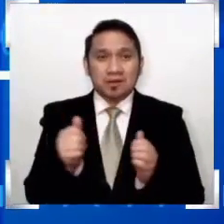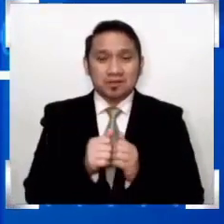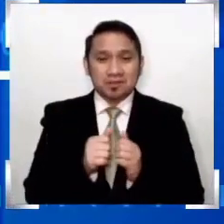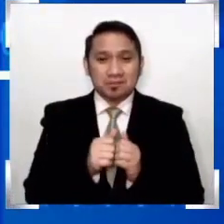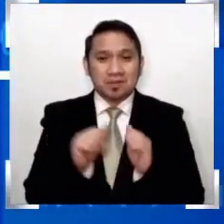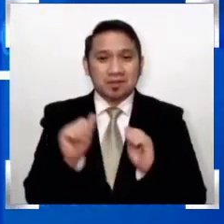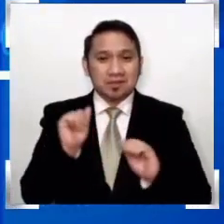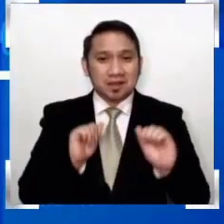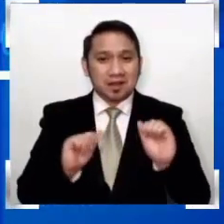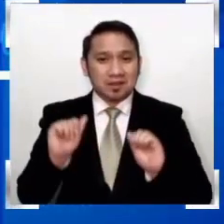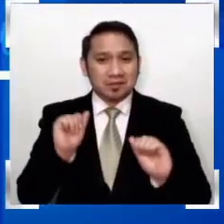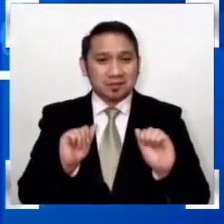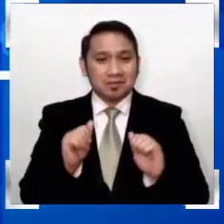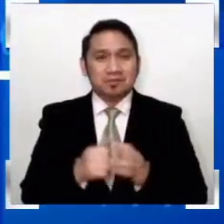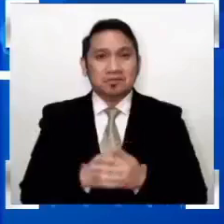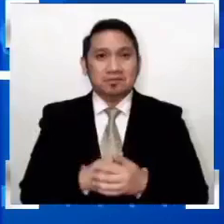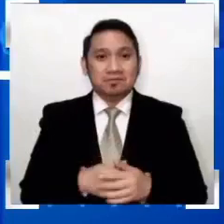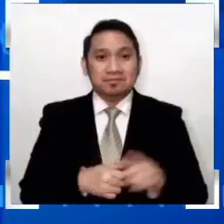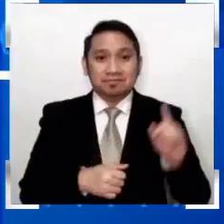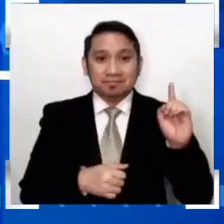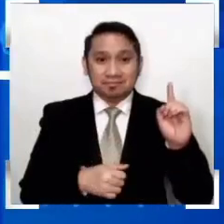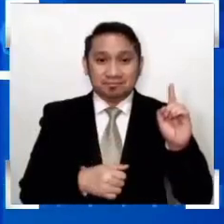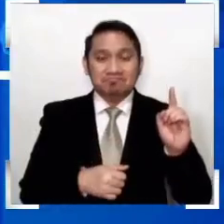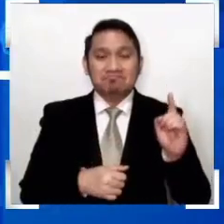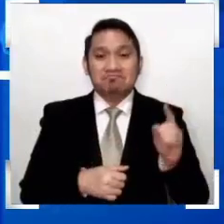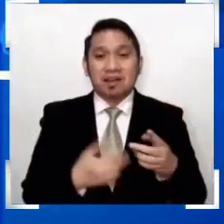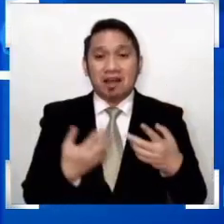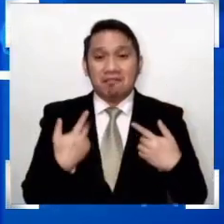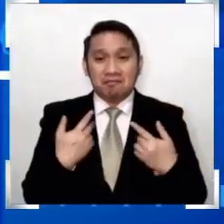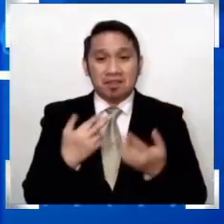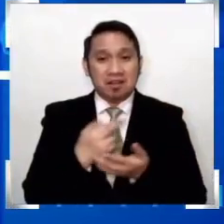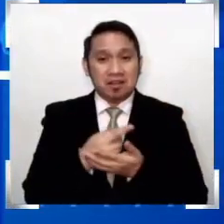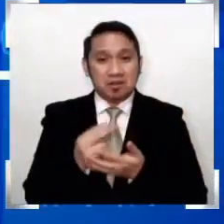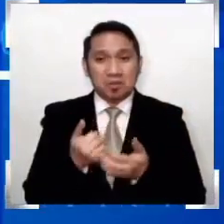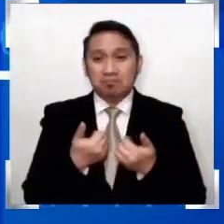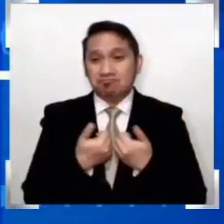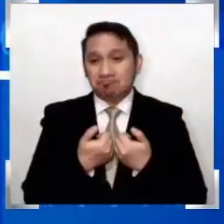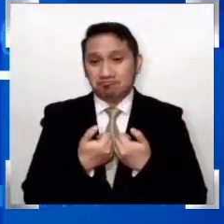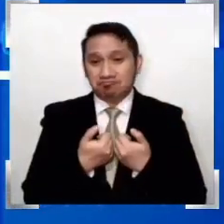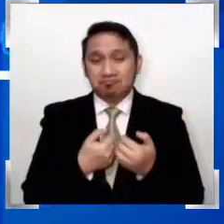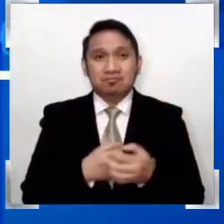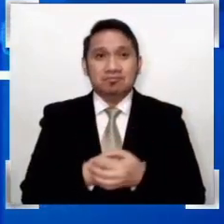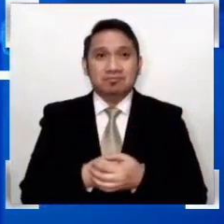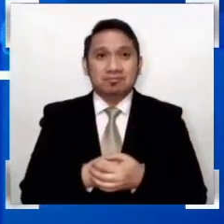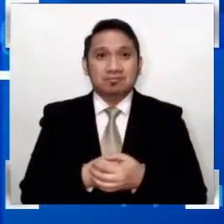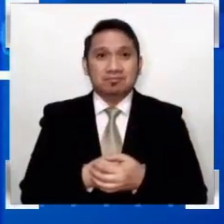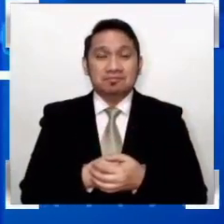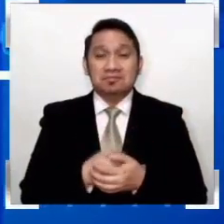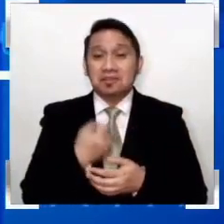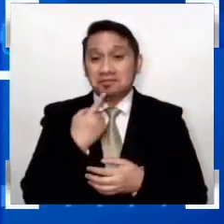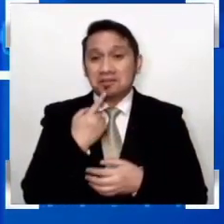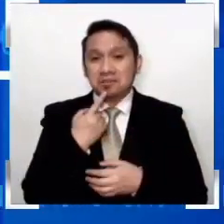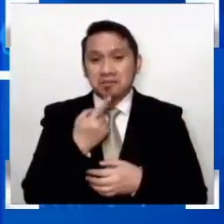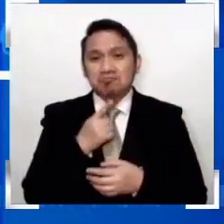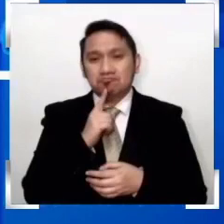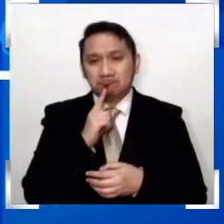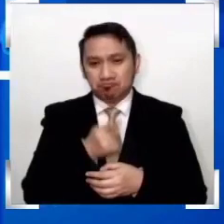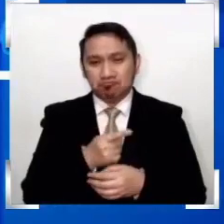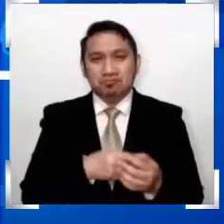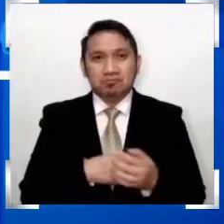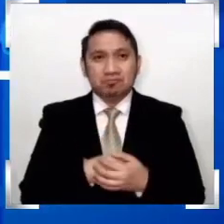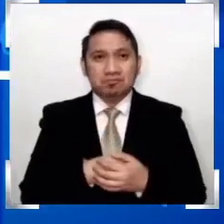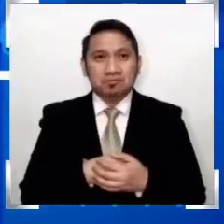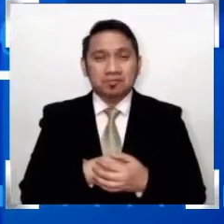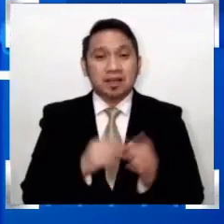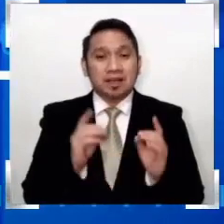Song Joong-ki is now in a relationship. Yan ang kinumpirma ng agency ng Korean star. Dating